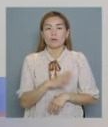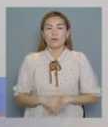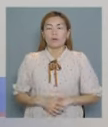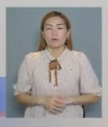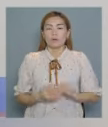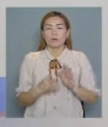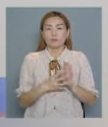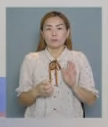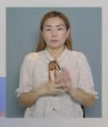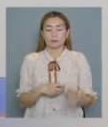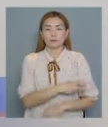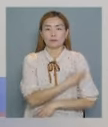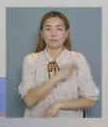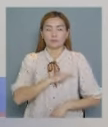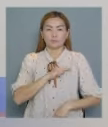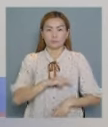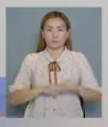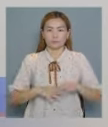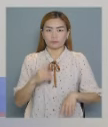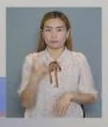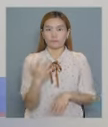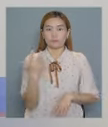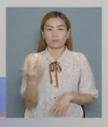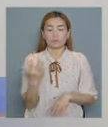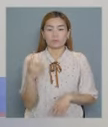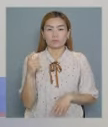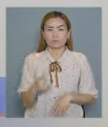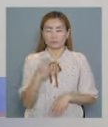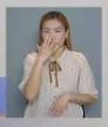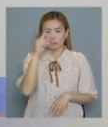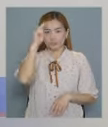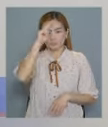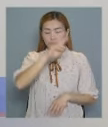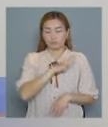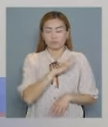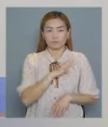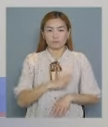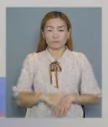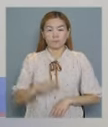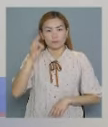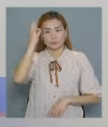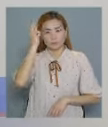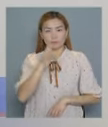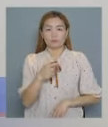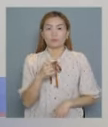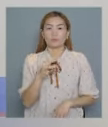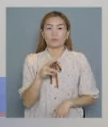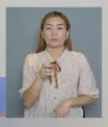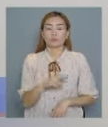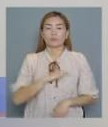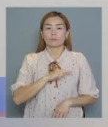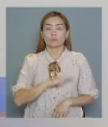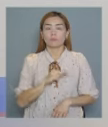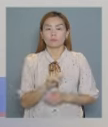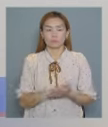900 медицинских работников, 105 из них в зарубежных клиниках, клиниках Израиля и Германии. Эта